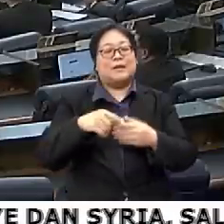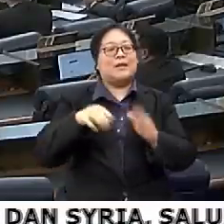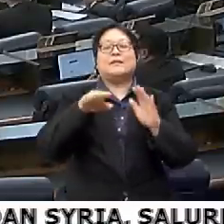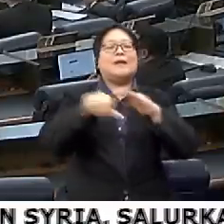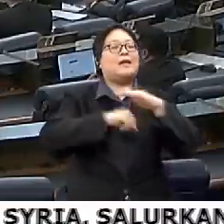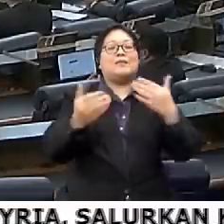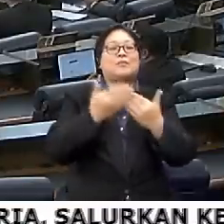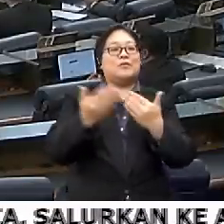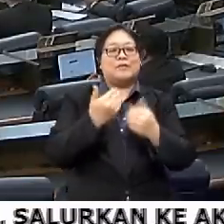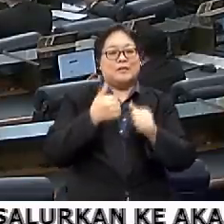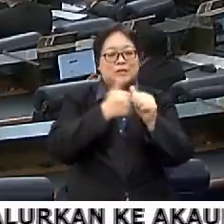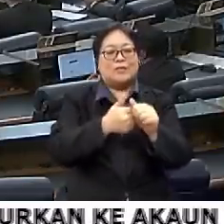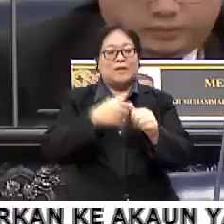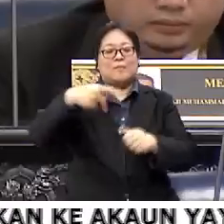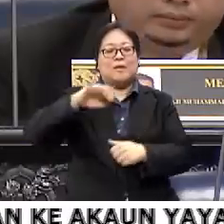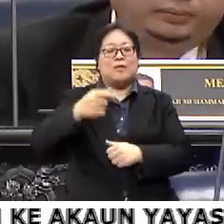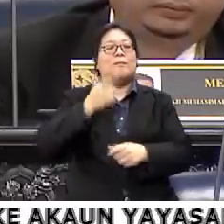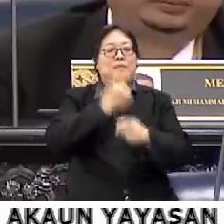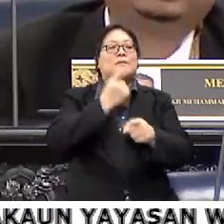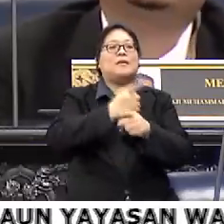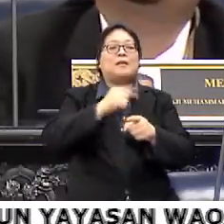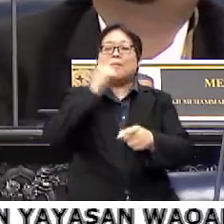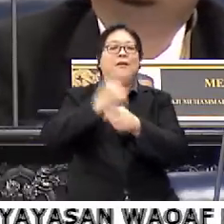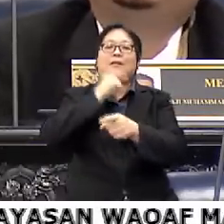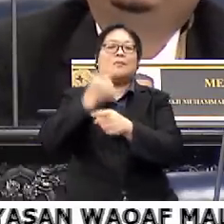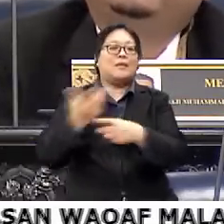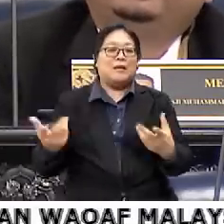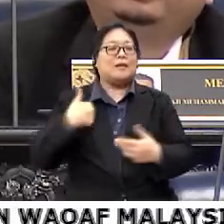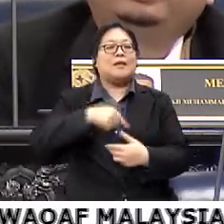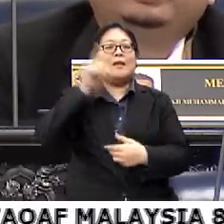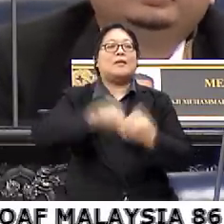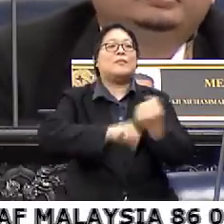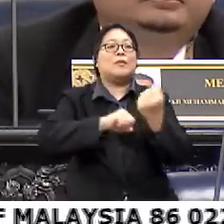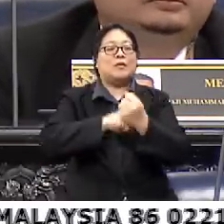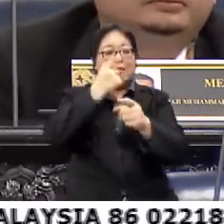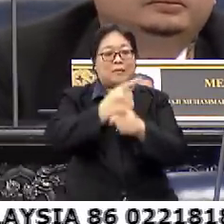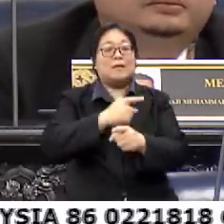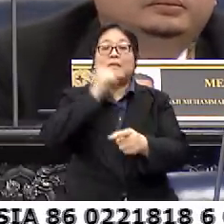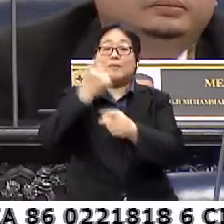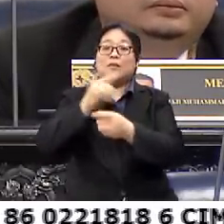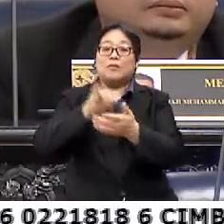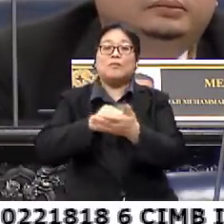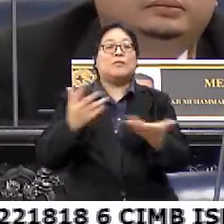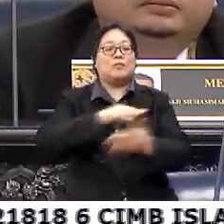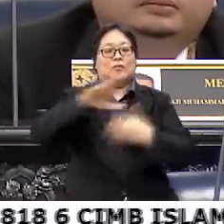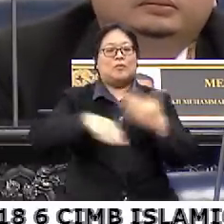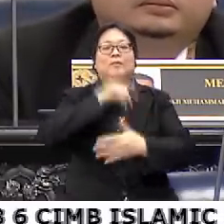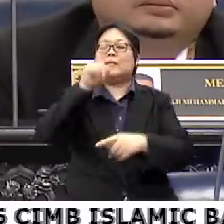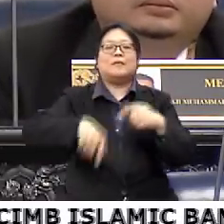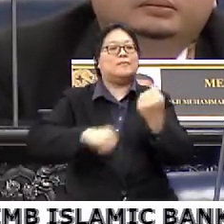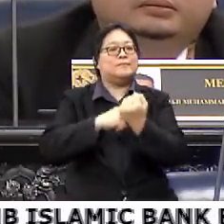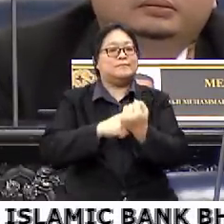Prinsipnya mudah seperti disebut oleh Yang Berhormat Paguh tadi, yang benar benar, yang tak benar tak benar. Kita hanya menyokong prinsip benar, yang tak benar semua patut tak